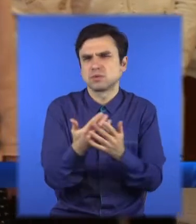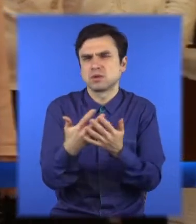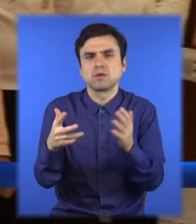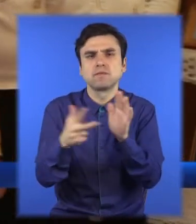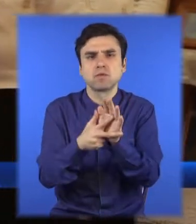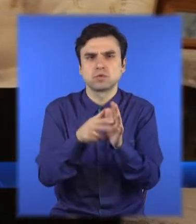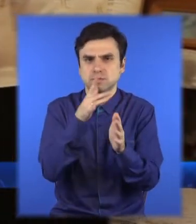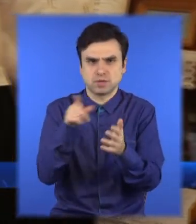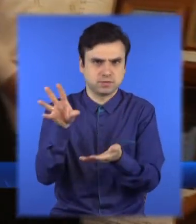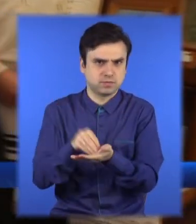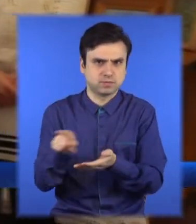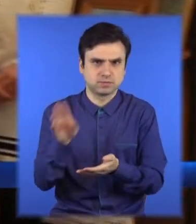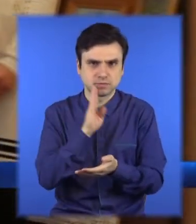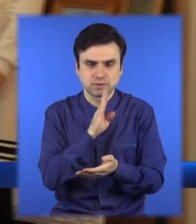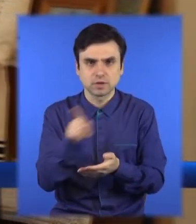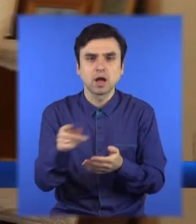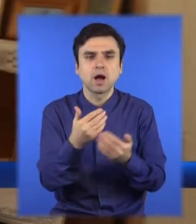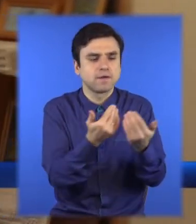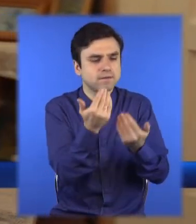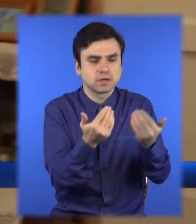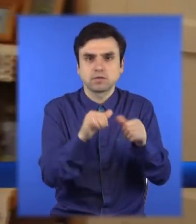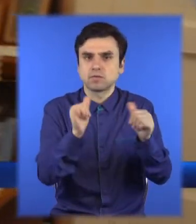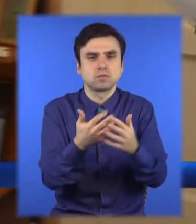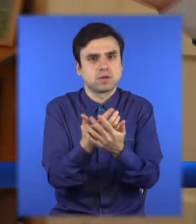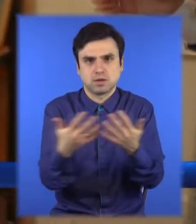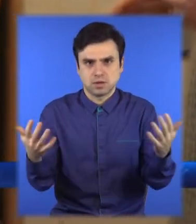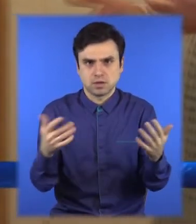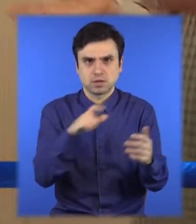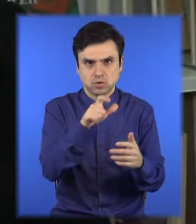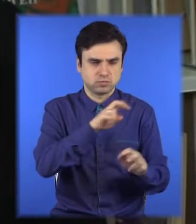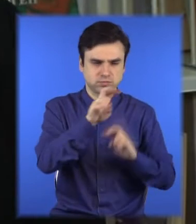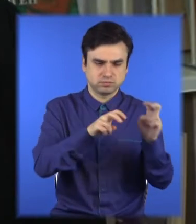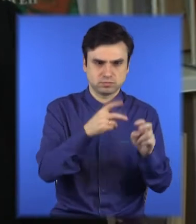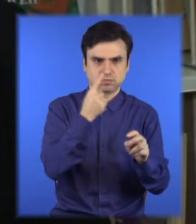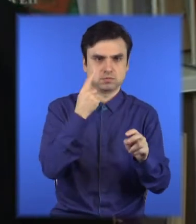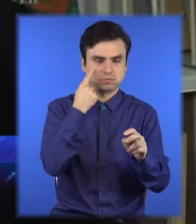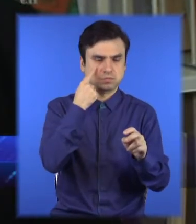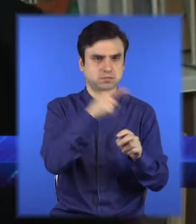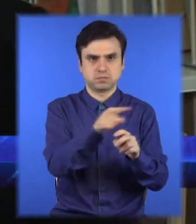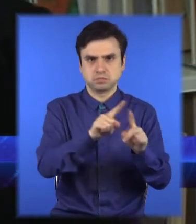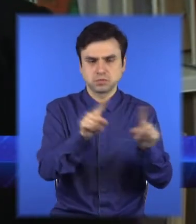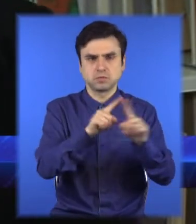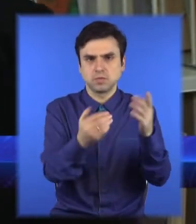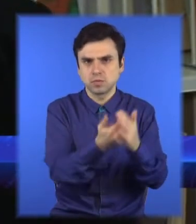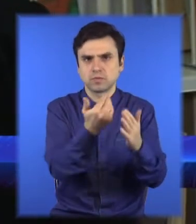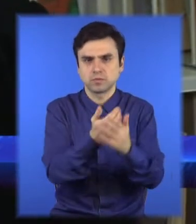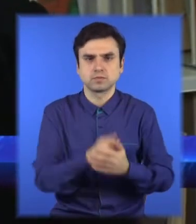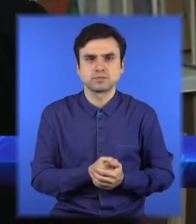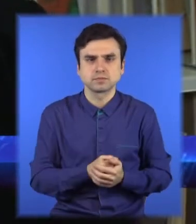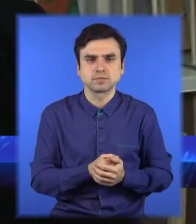рік поспіль. Кожного разу експозиції нові та дивують відвідувачів. Ми відкриваємо Людмилу